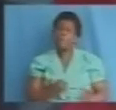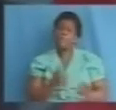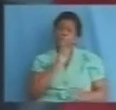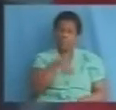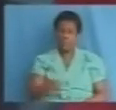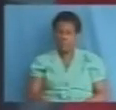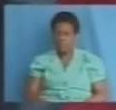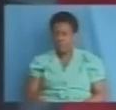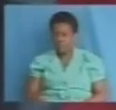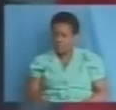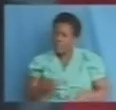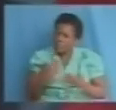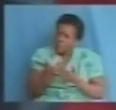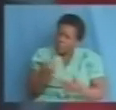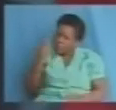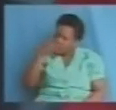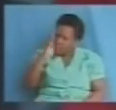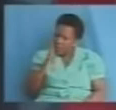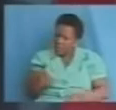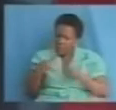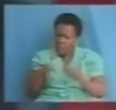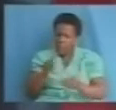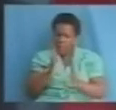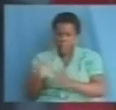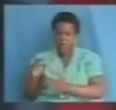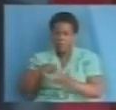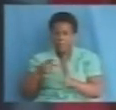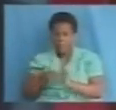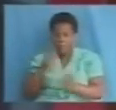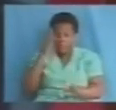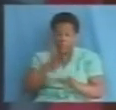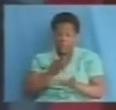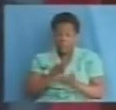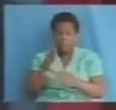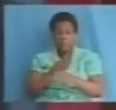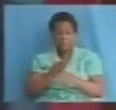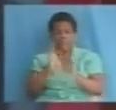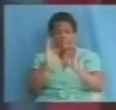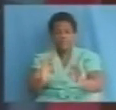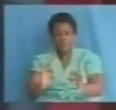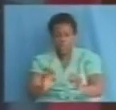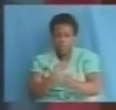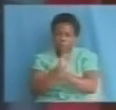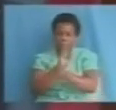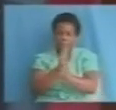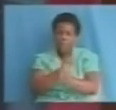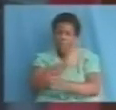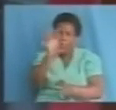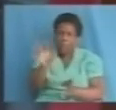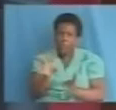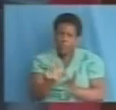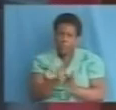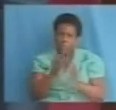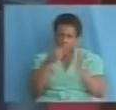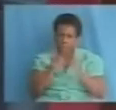ndani isi na mpo mk Kati wa kuh akika Ina wum kikabu wa funga wali koo Magere zani